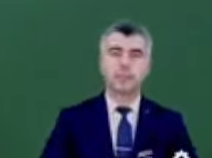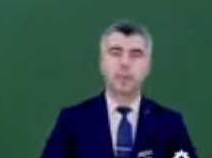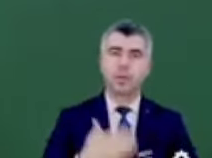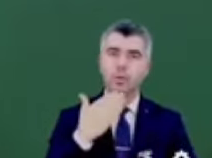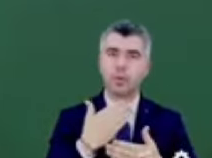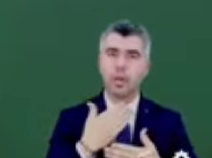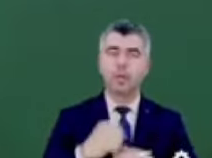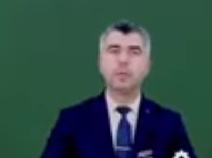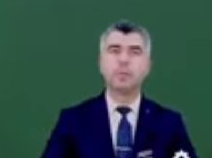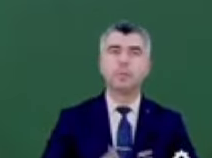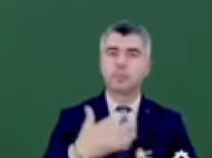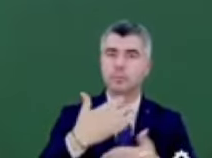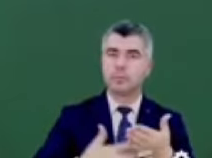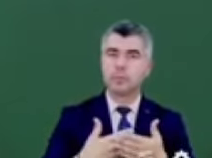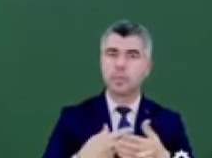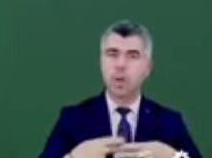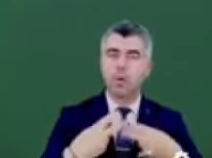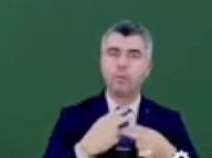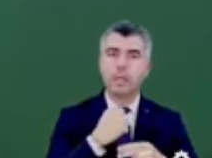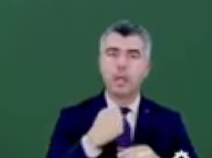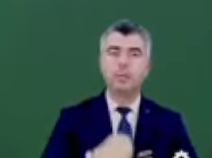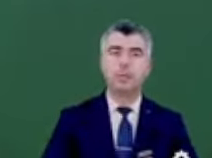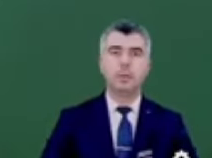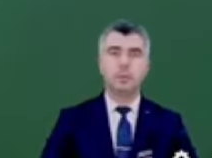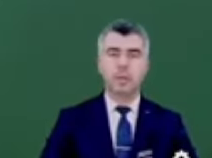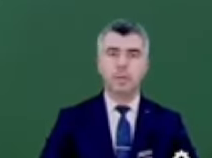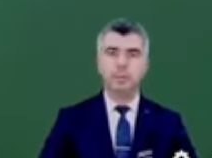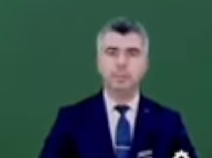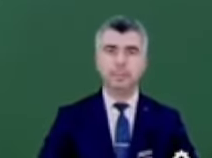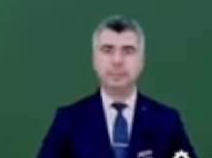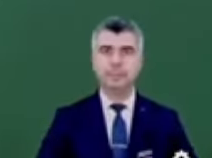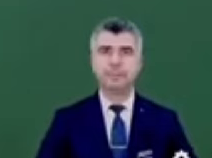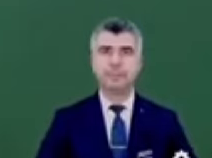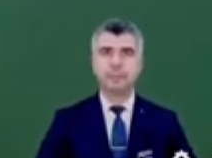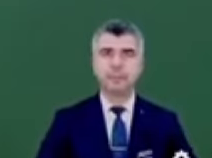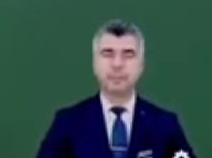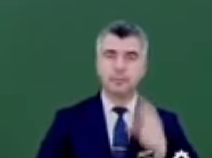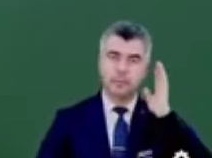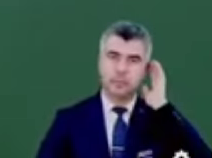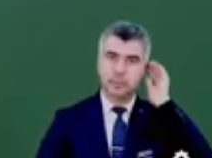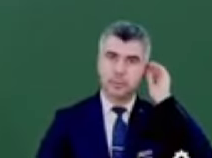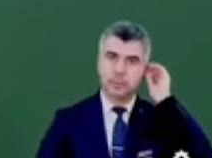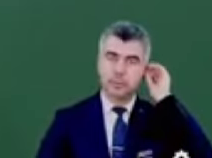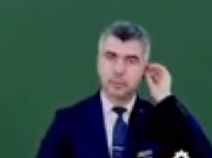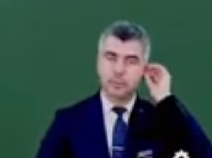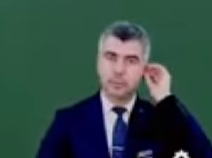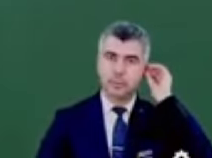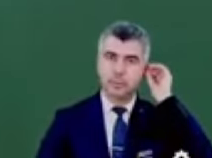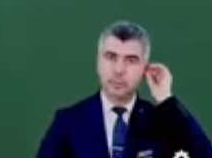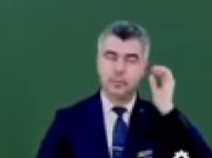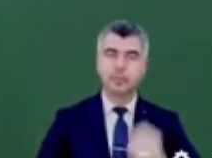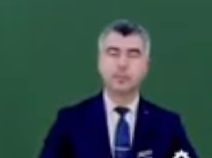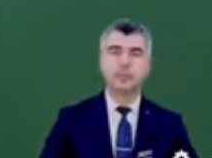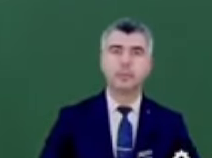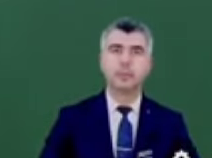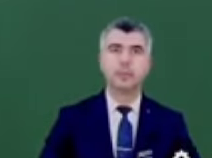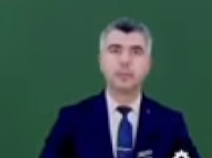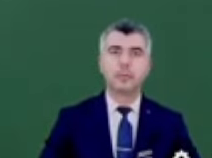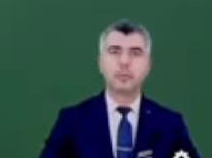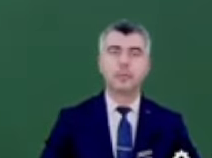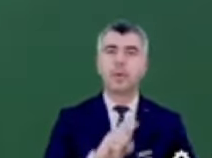لكم كان هذا نص البلاغ ناخذ الاسئله السيد الوزير صباح النور